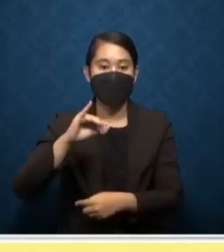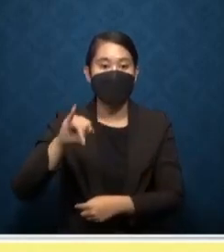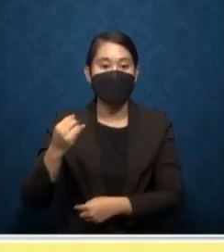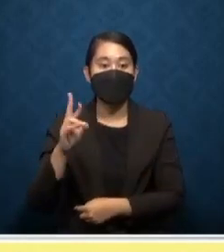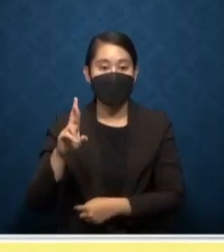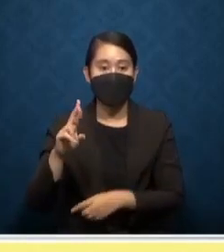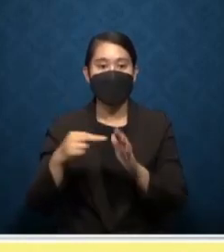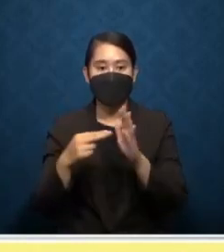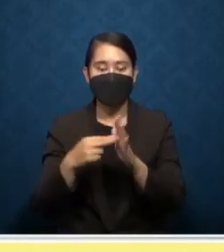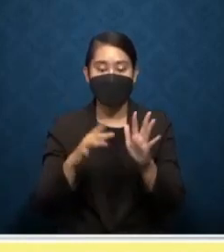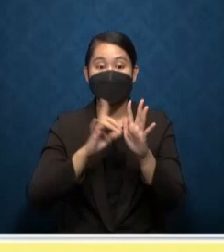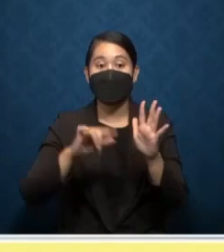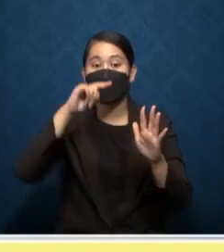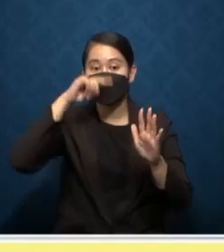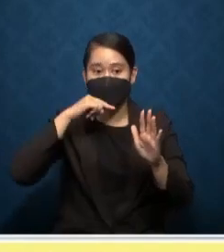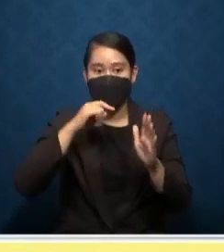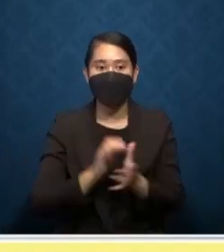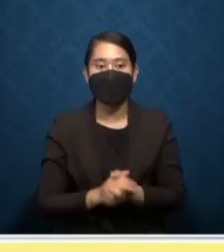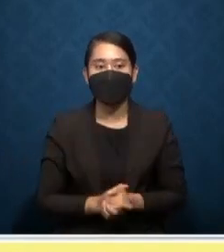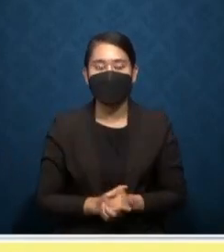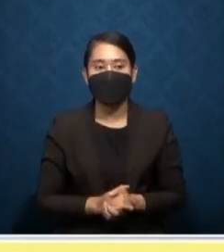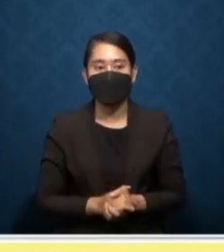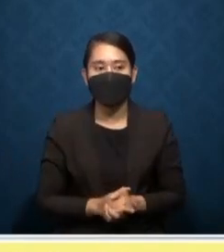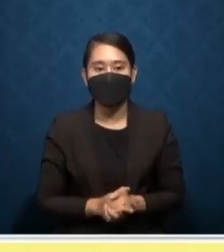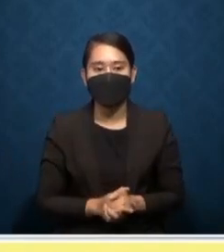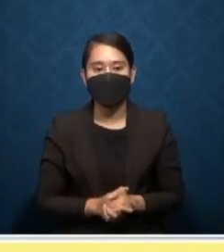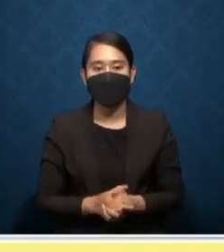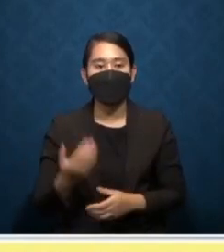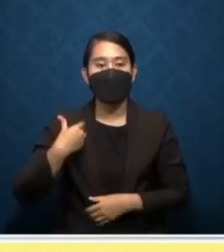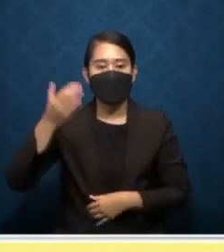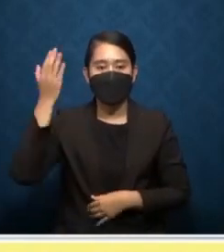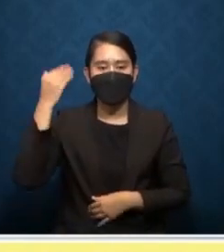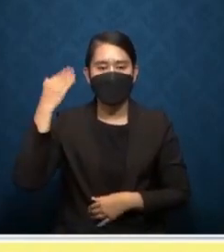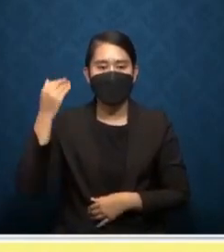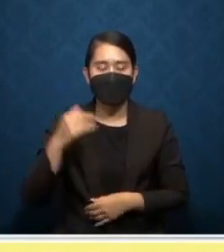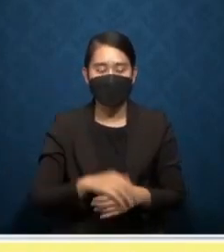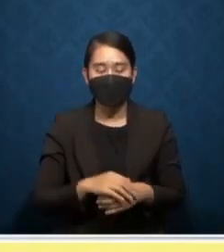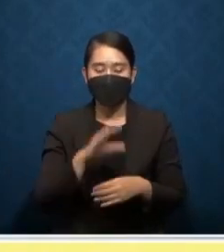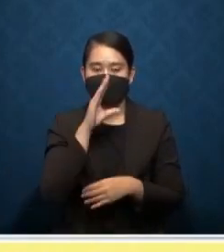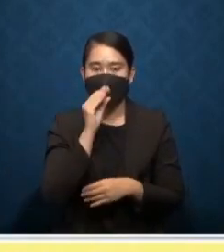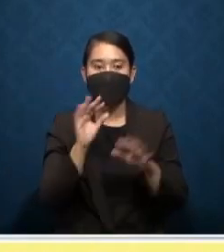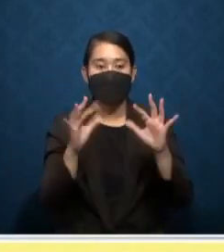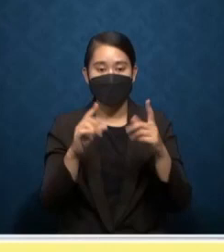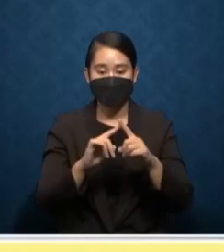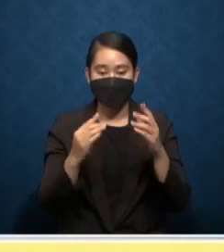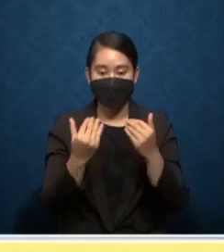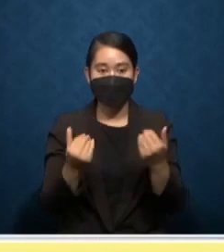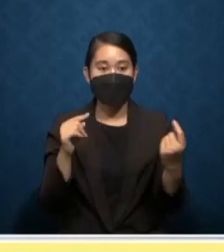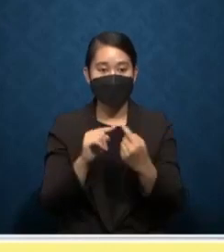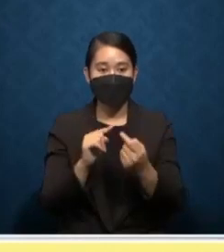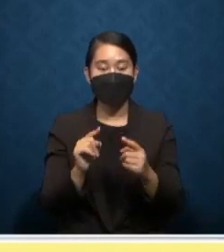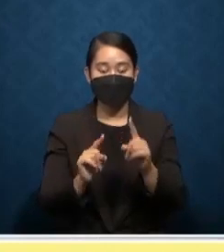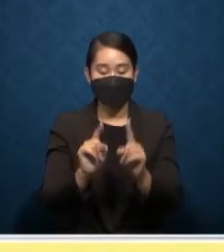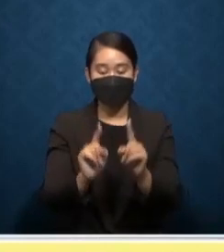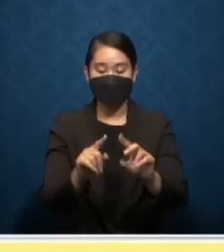ซึ่แต่เดิมแต่เดิมก็ไม่ค่อยูดคุยกัแต่ว่าสลิศติการใช้ฟาทรายโร